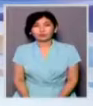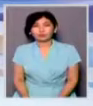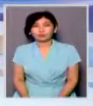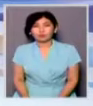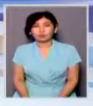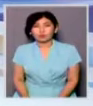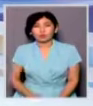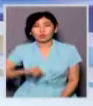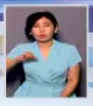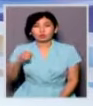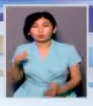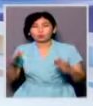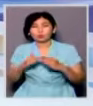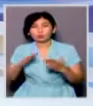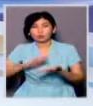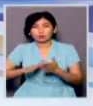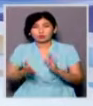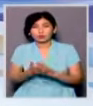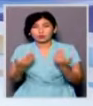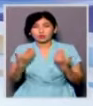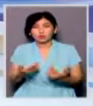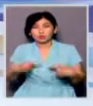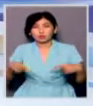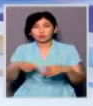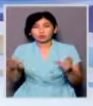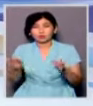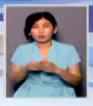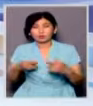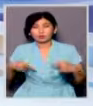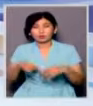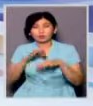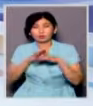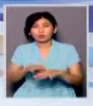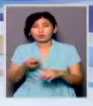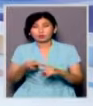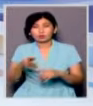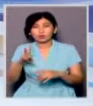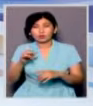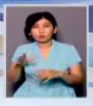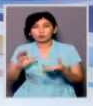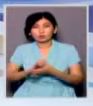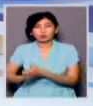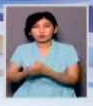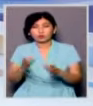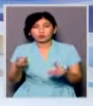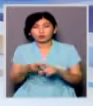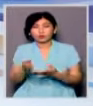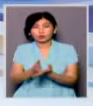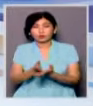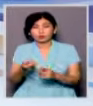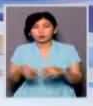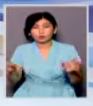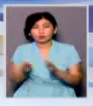Достық үйінде қоғамдық келісім коммуналдық мемлекеттік мекемесінің ұйымдастыруымен этномәдени бірлестік өкілдеріне ресурстық